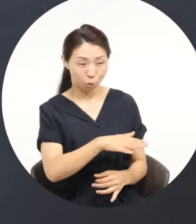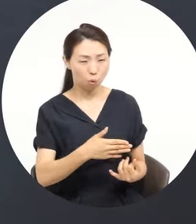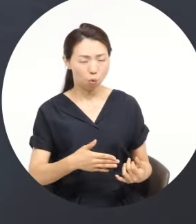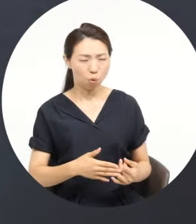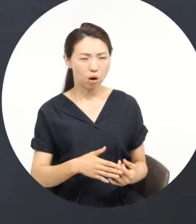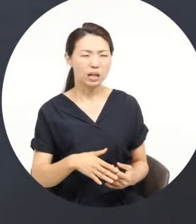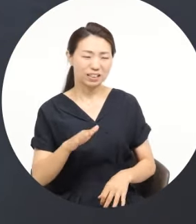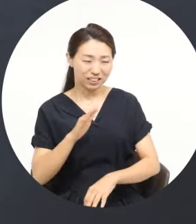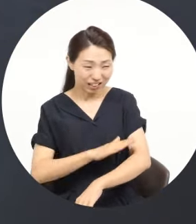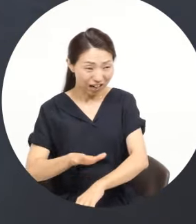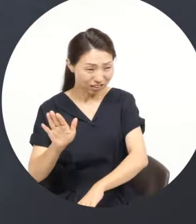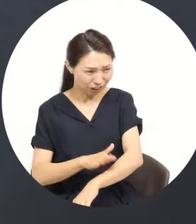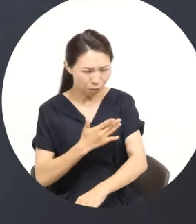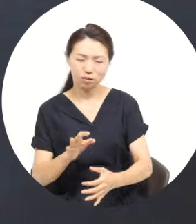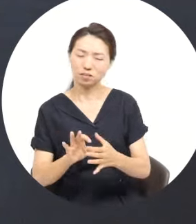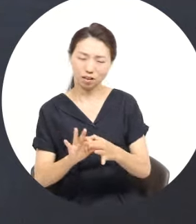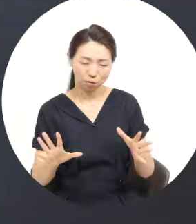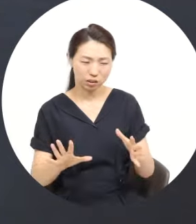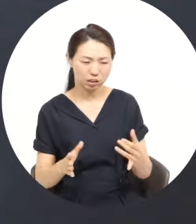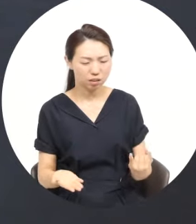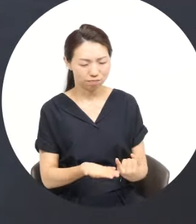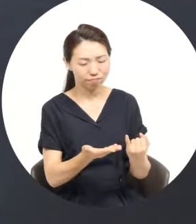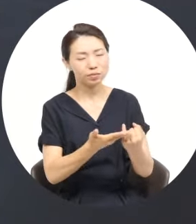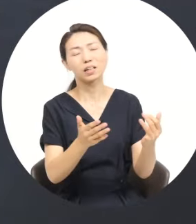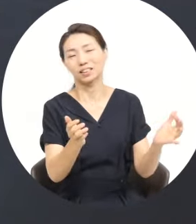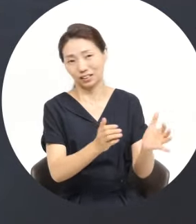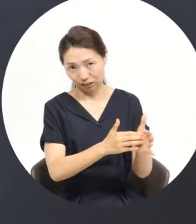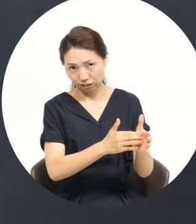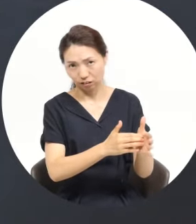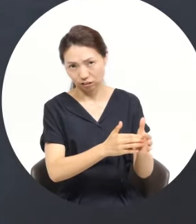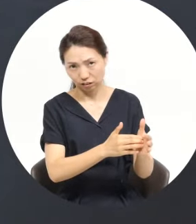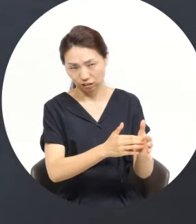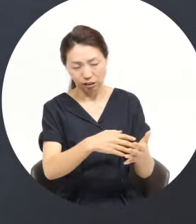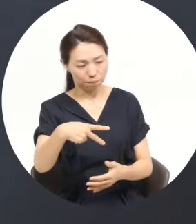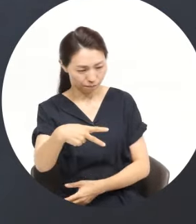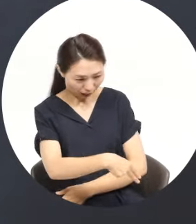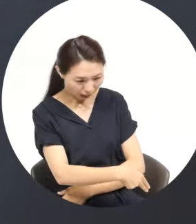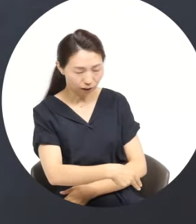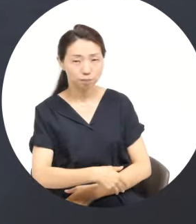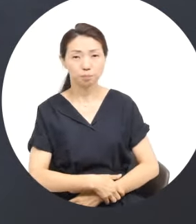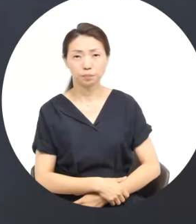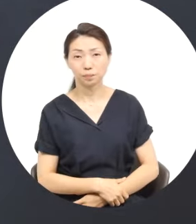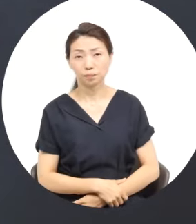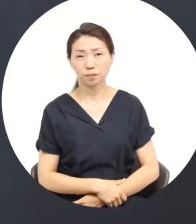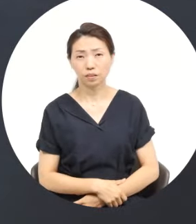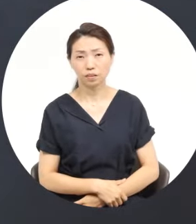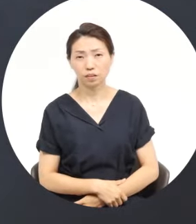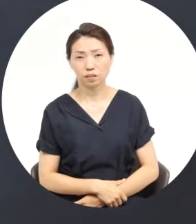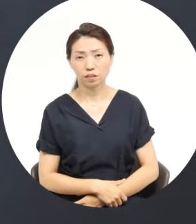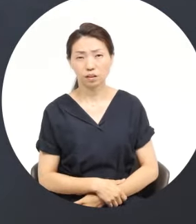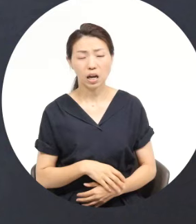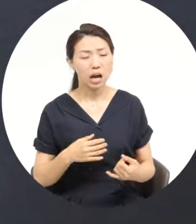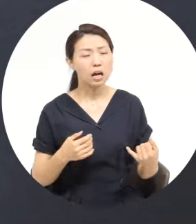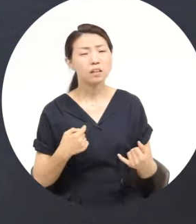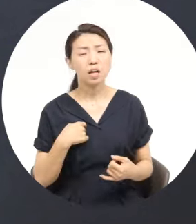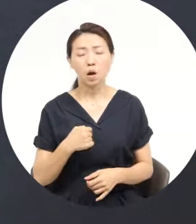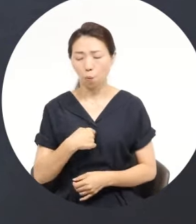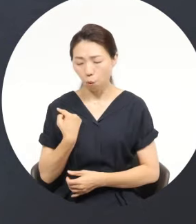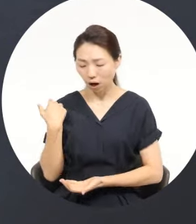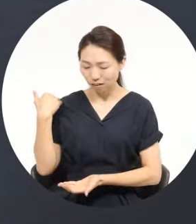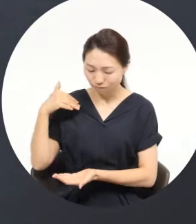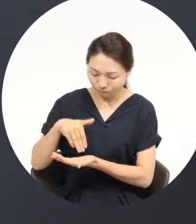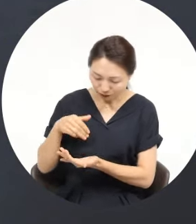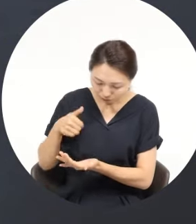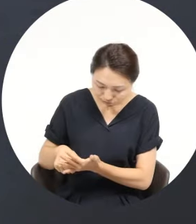할 일은 다 했다 이렇게 딱 선을 끊고 대신에 혼자서는 아이의 저런 모든 것이